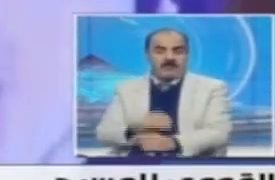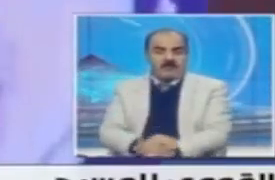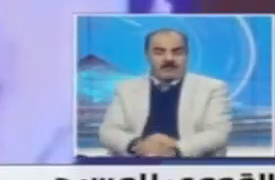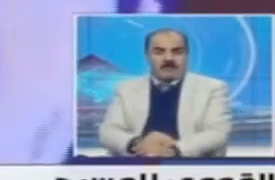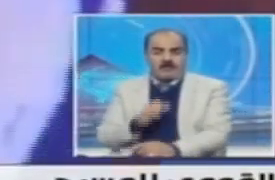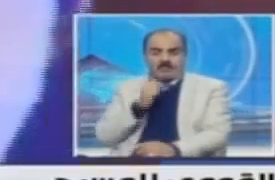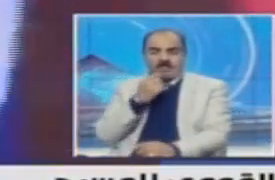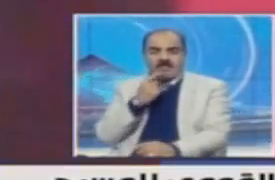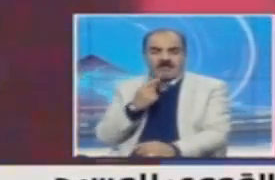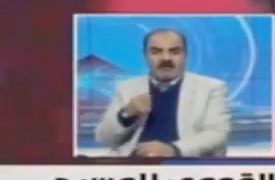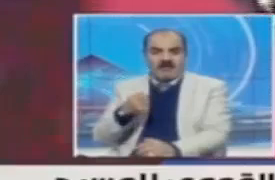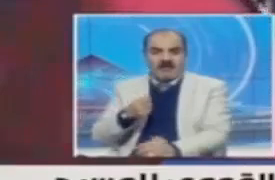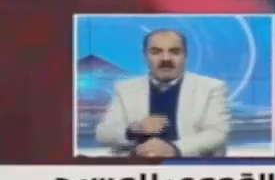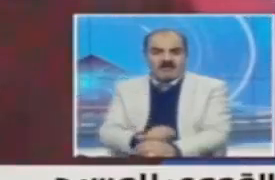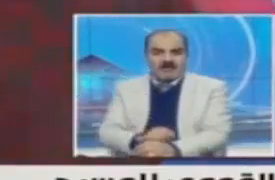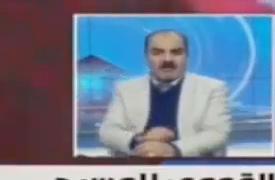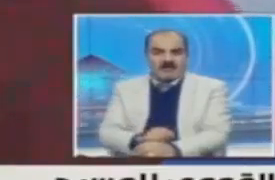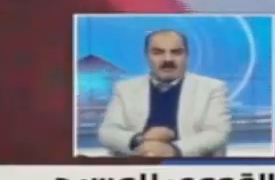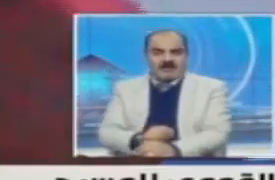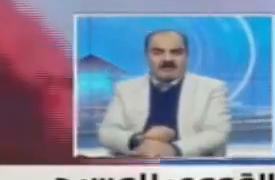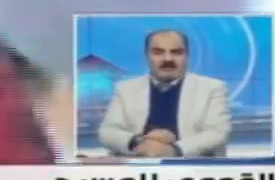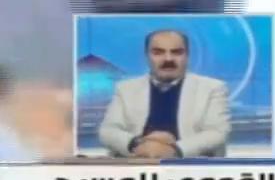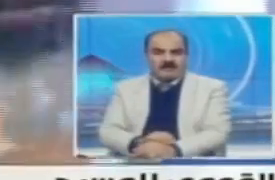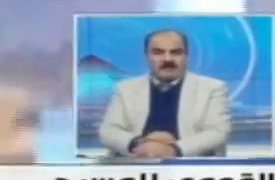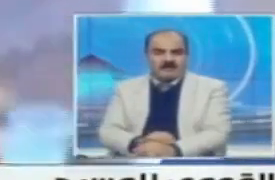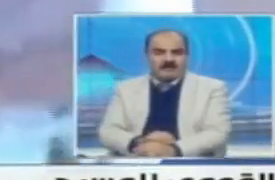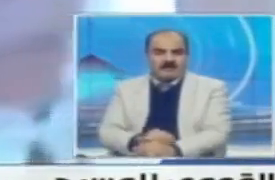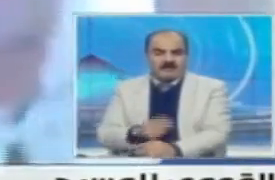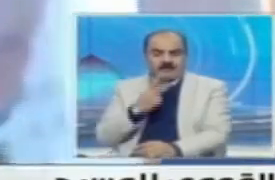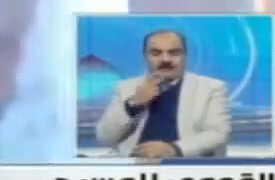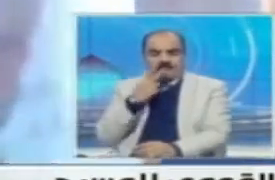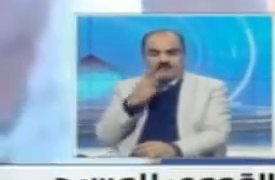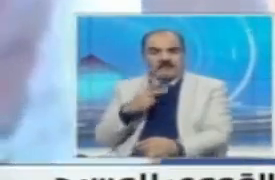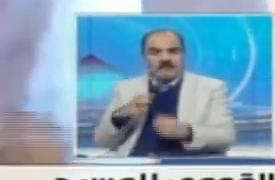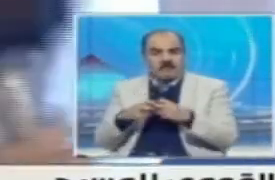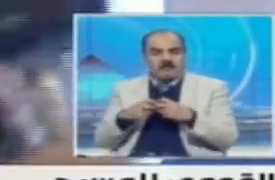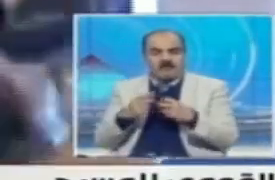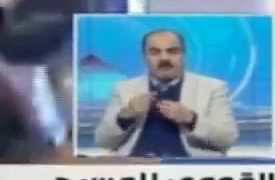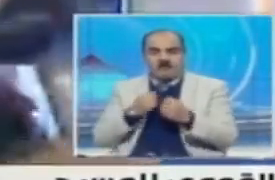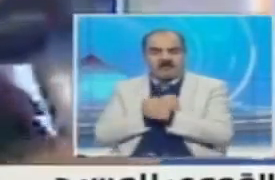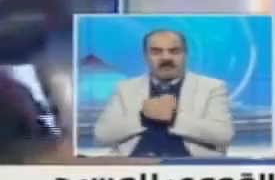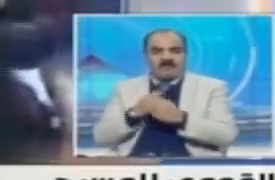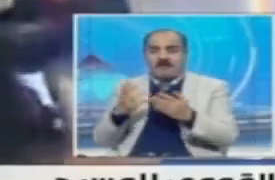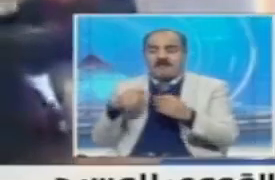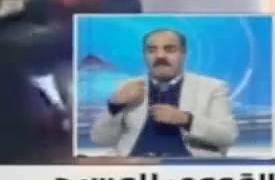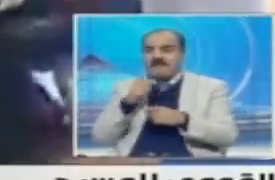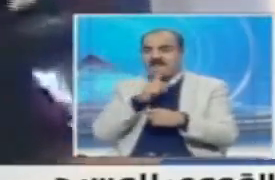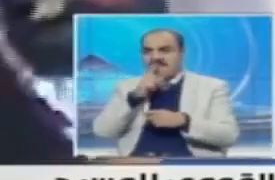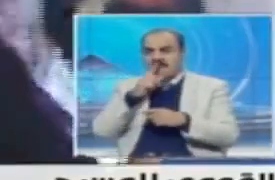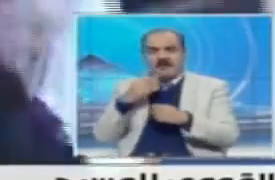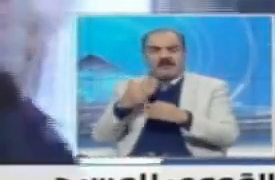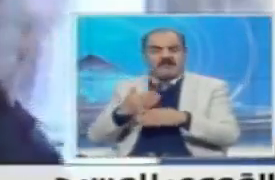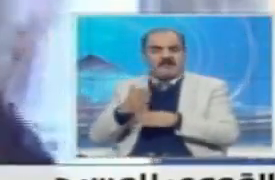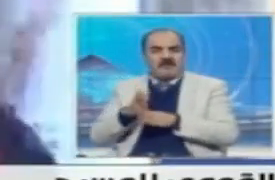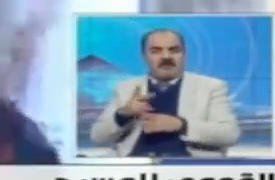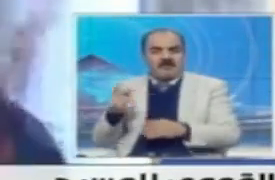بالله سارة، بنرحب بيكي معانا. أهلا وسهلا. لو قلتي لي النهارده رأيك في افتتاح المتحف اللي بيضم مقتنيات كبار